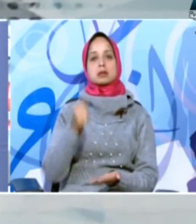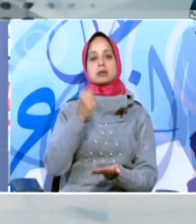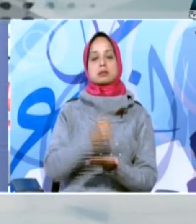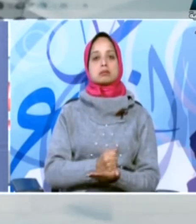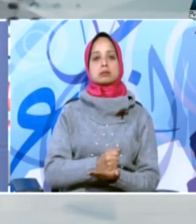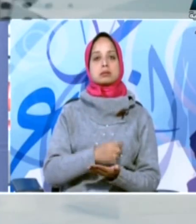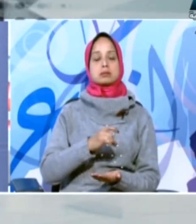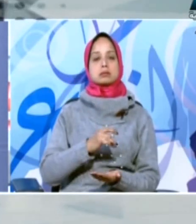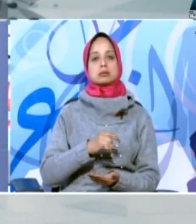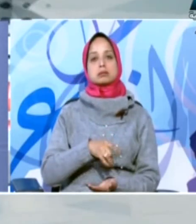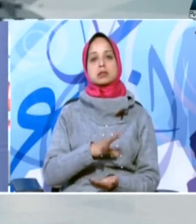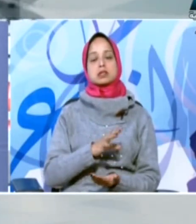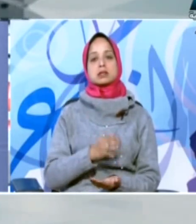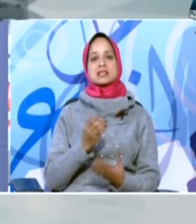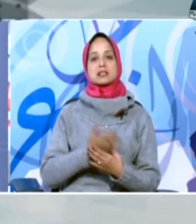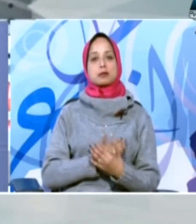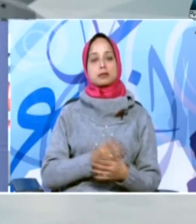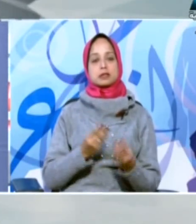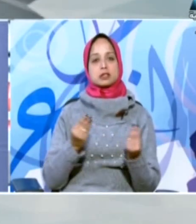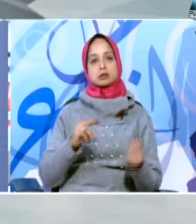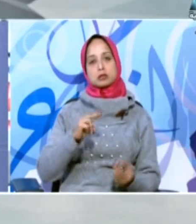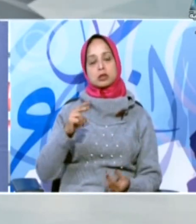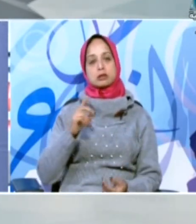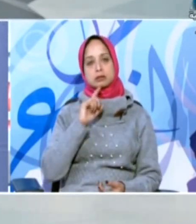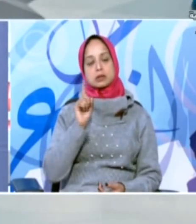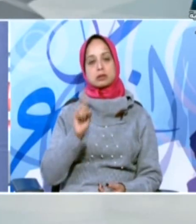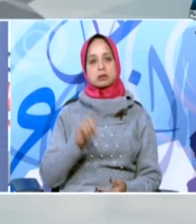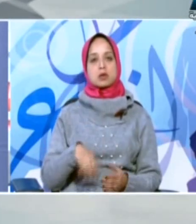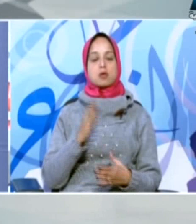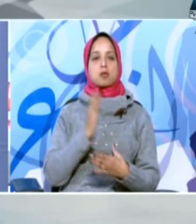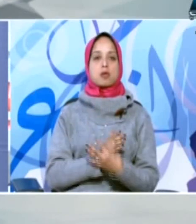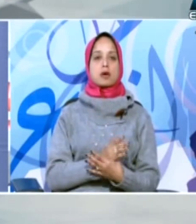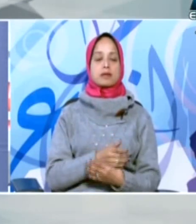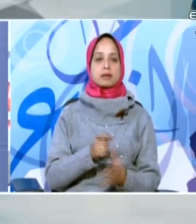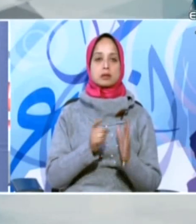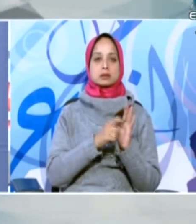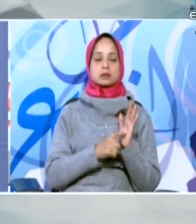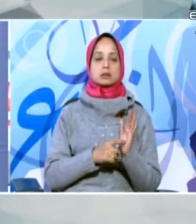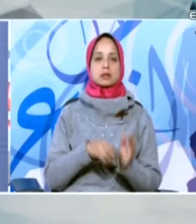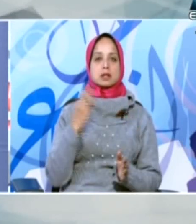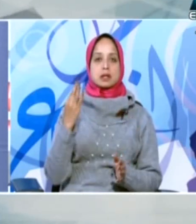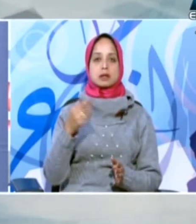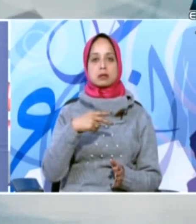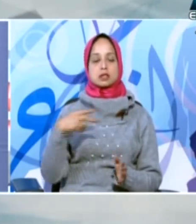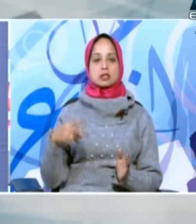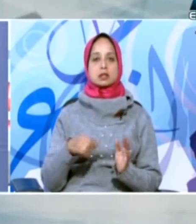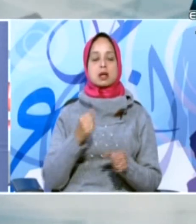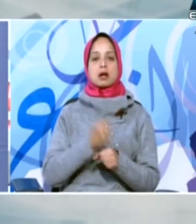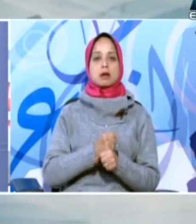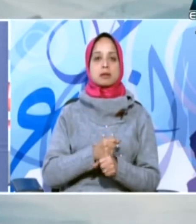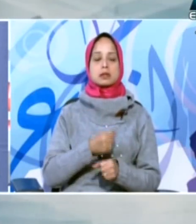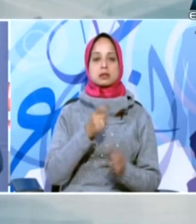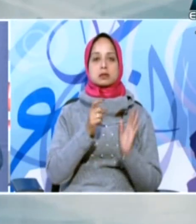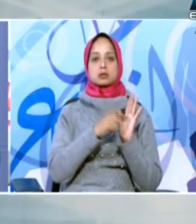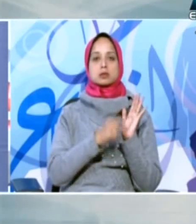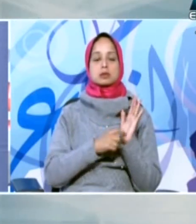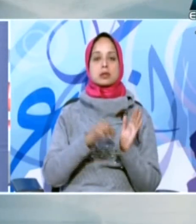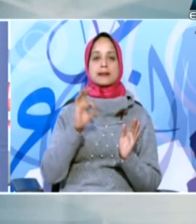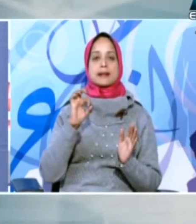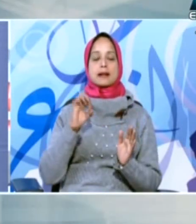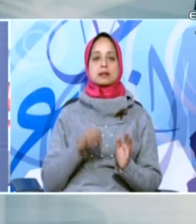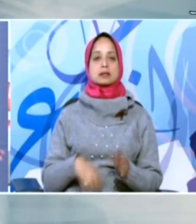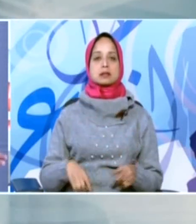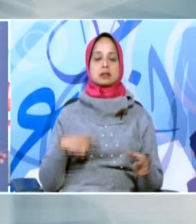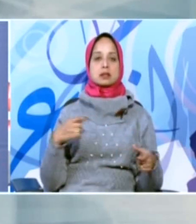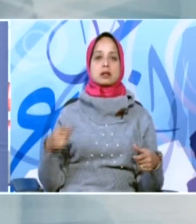صدقي حل البرلمان الوفدي، عطل دستور 23، عمل دستور 30، زود صلاحيات الملك، فبدأ اشتعال الصراع الحزبي.